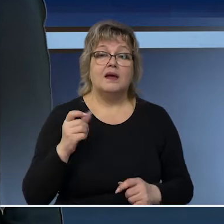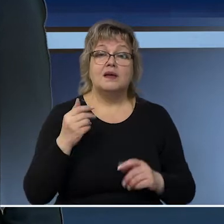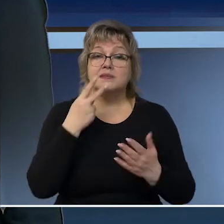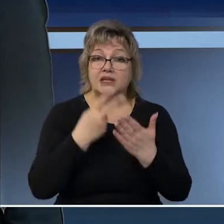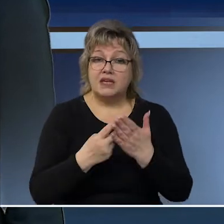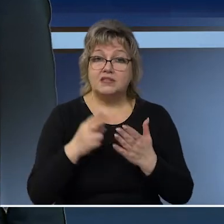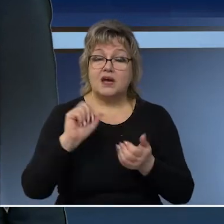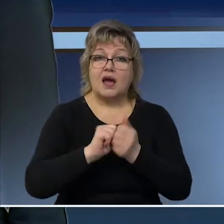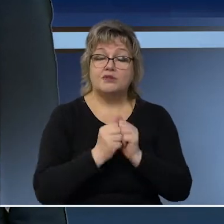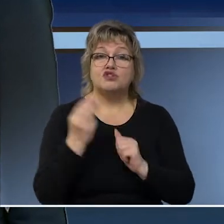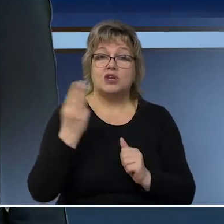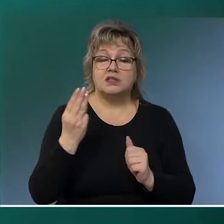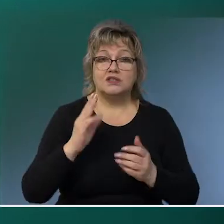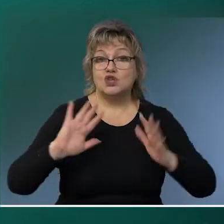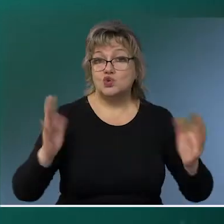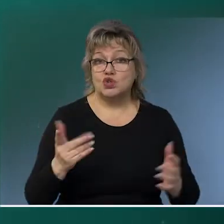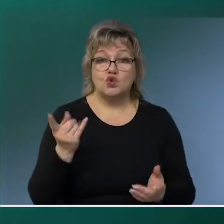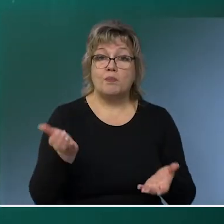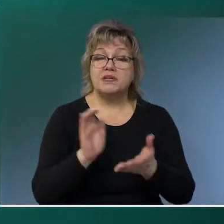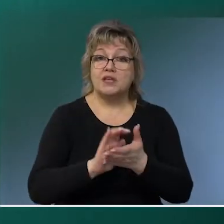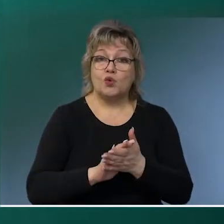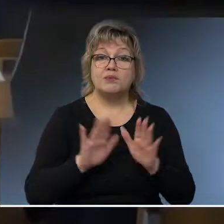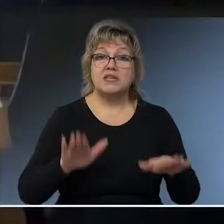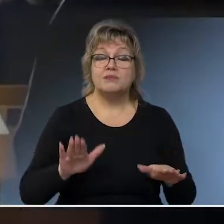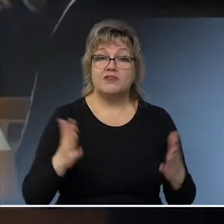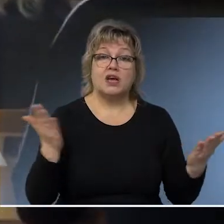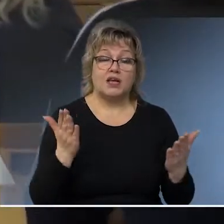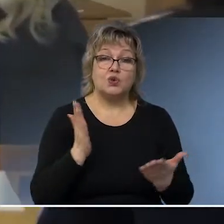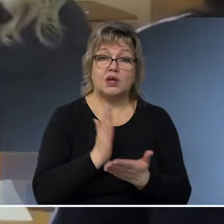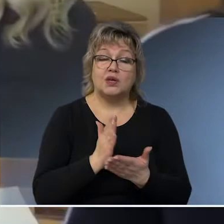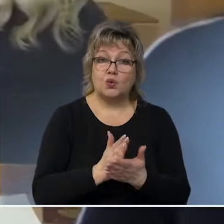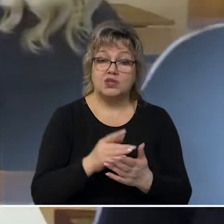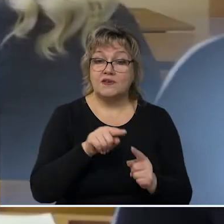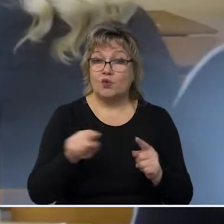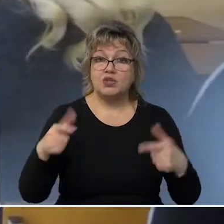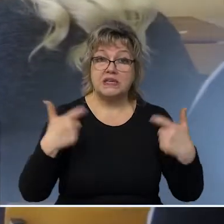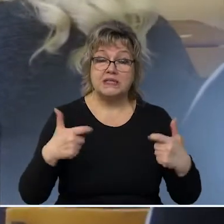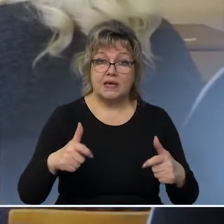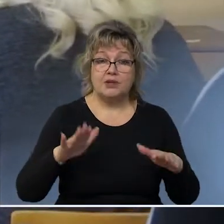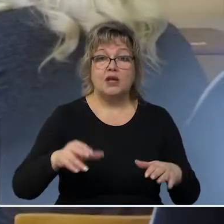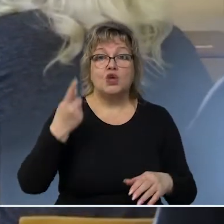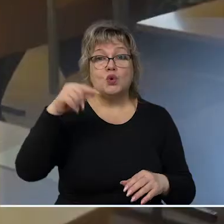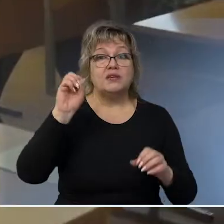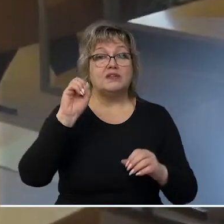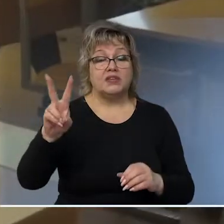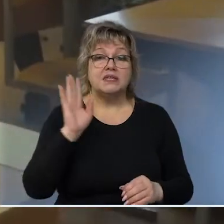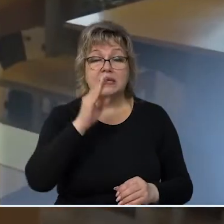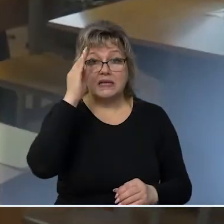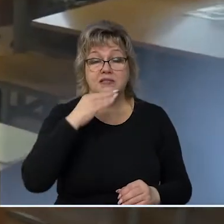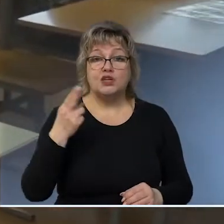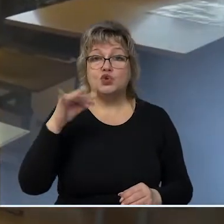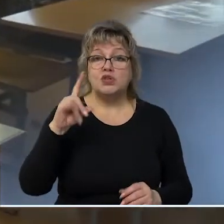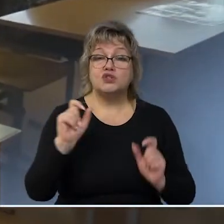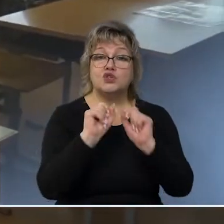сюжеты из Донецка и Каменска-Шахтинского. Для того, чтобы ознакомиться с атмосферой, которая царит в ходе экзаменов, на базе гимназии номер 12